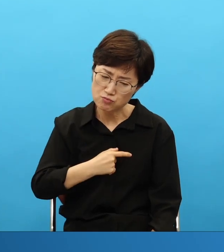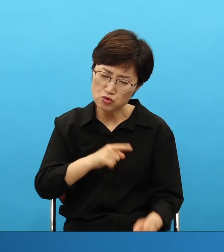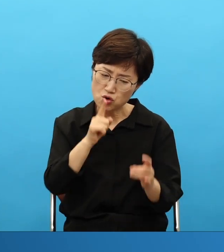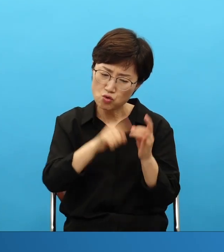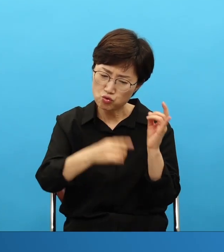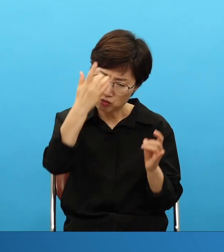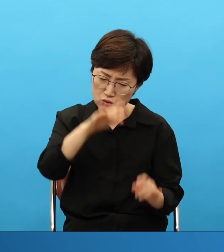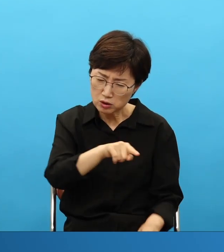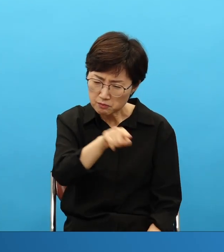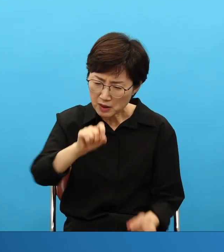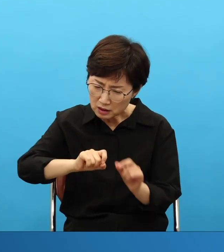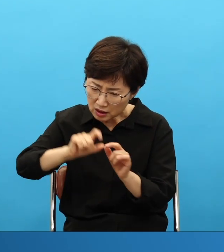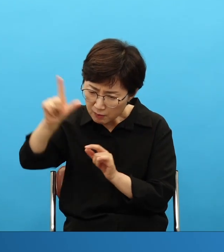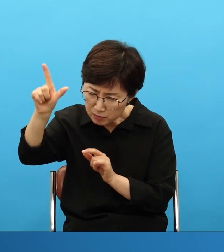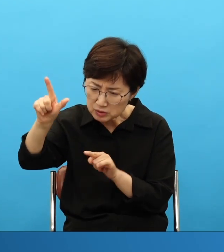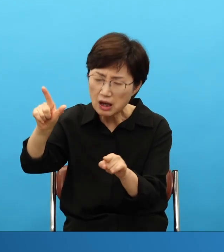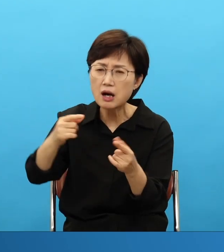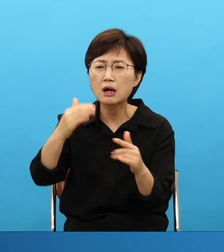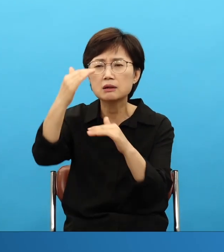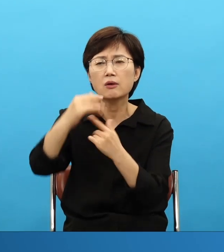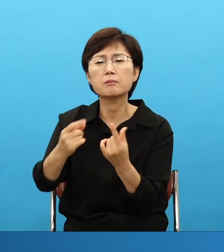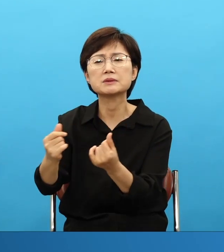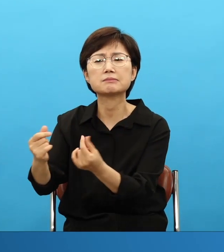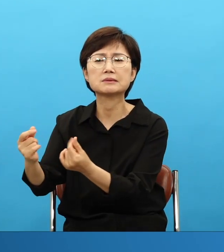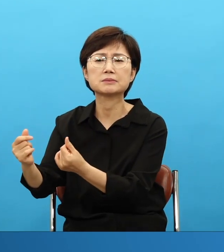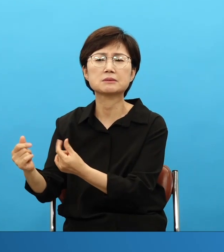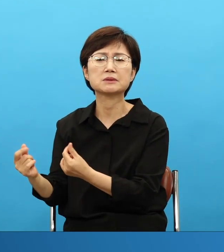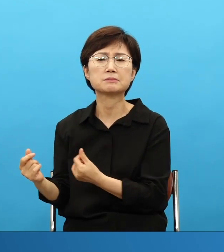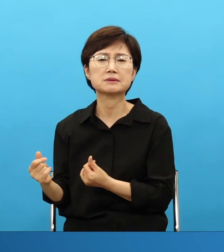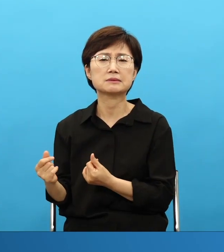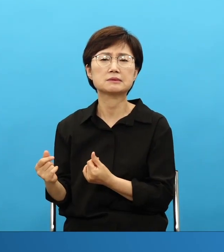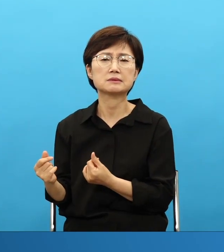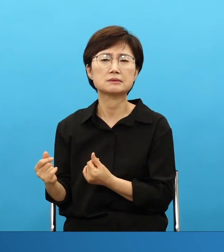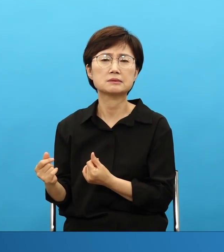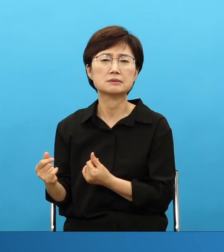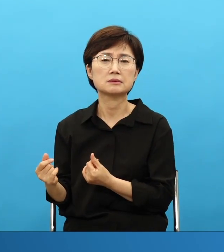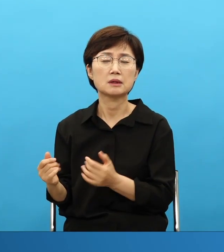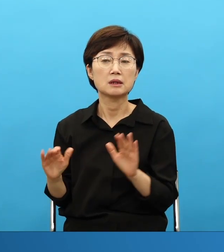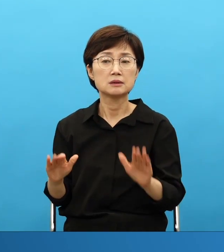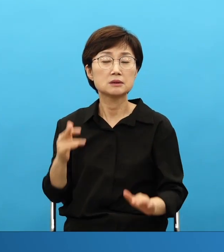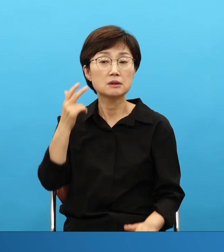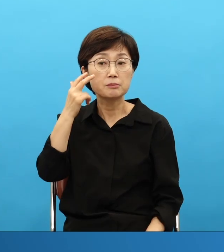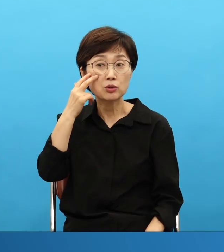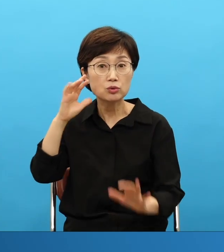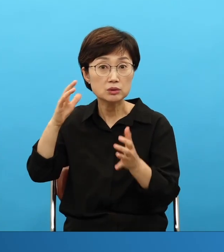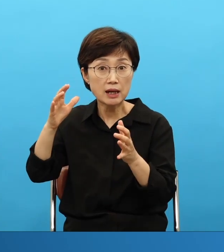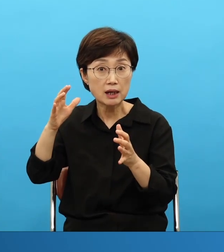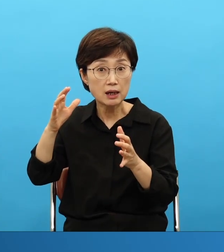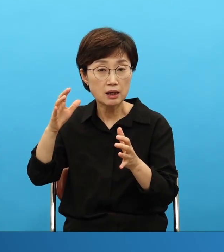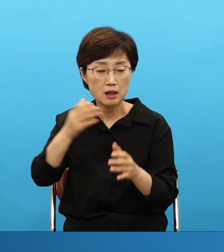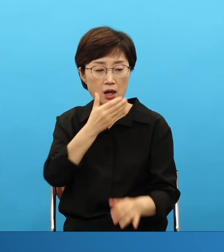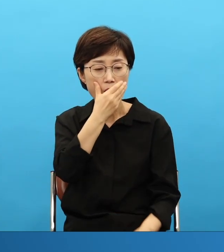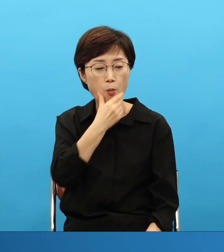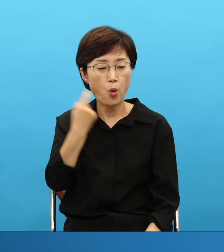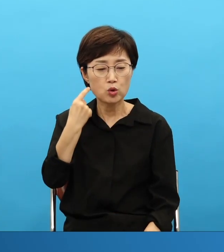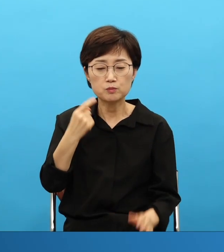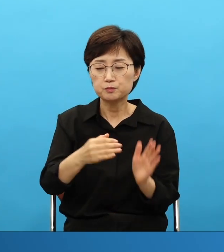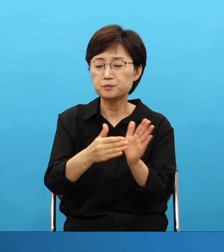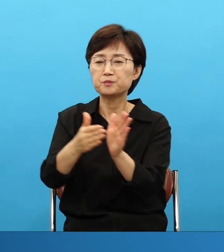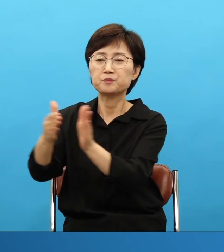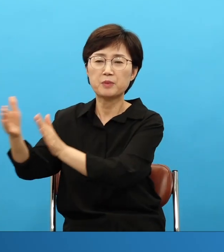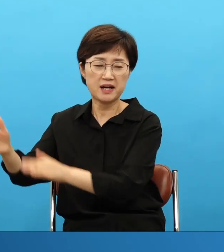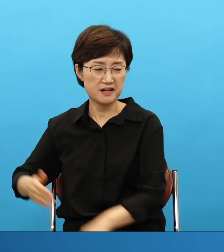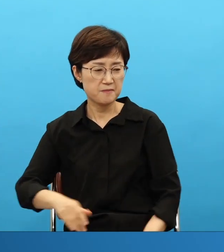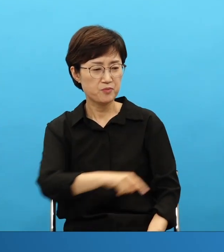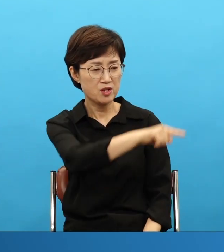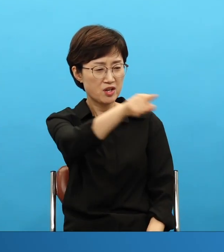오케이 저 미국에서이 복음 전혀 가르치지 않고 하면 된다 할 수 있다 해봐